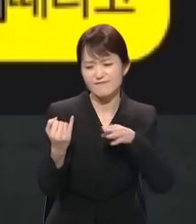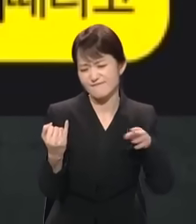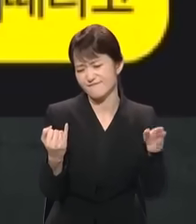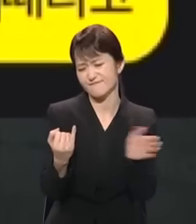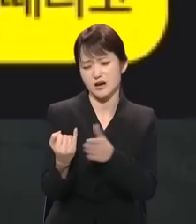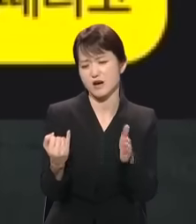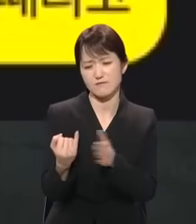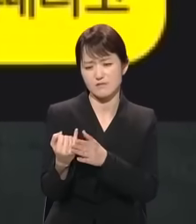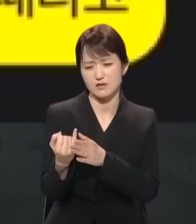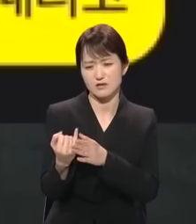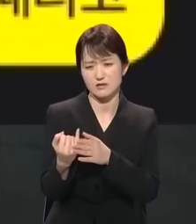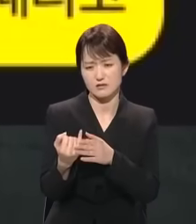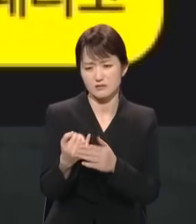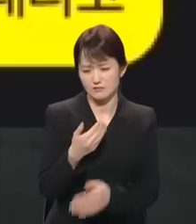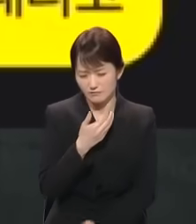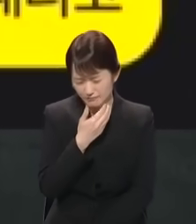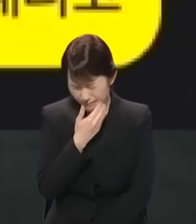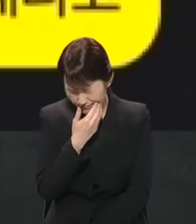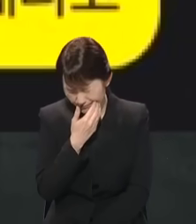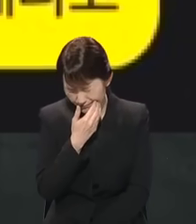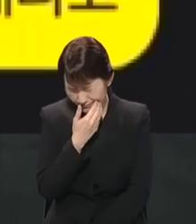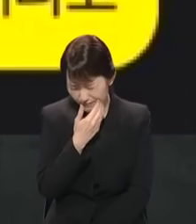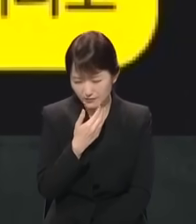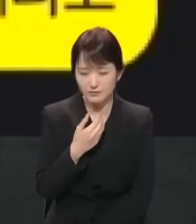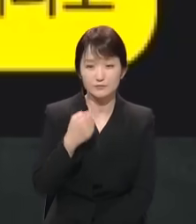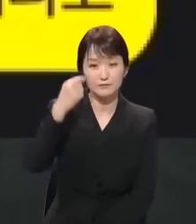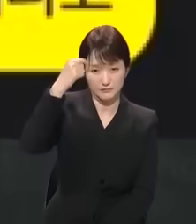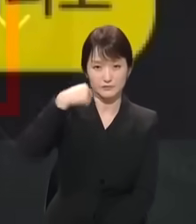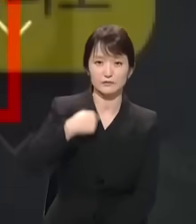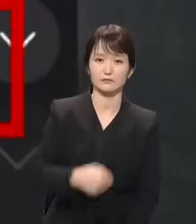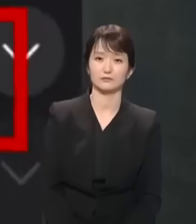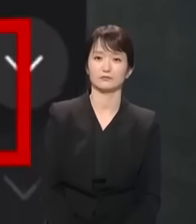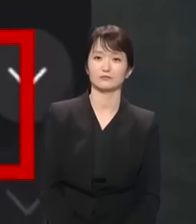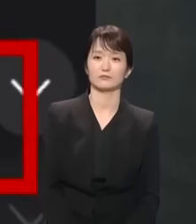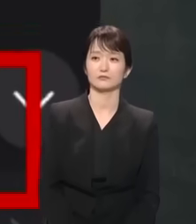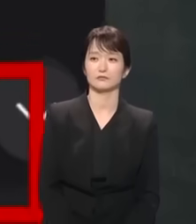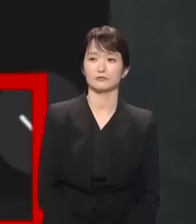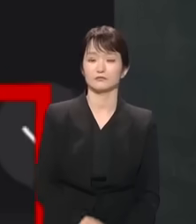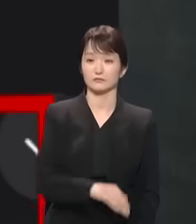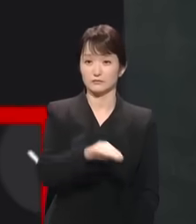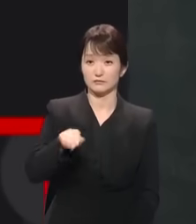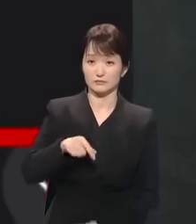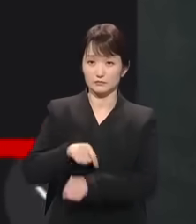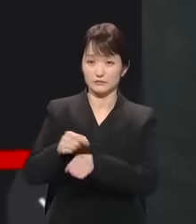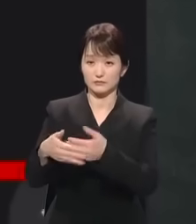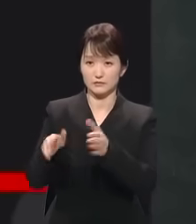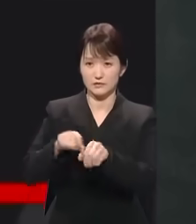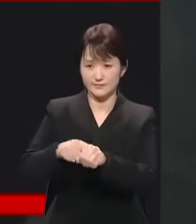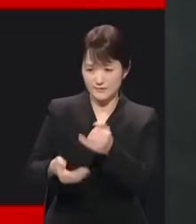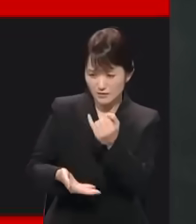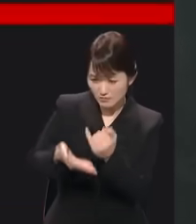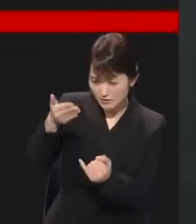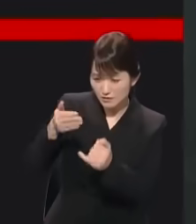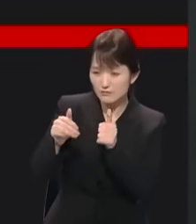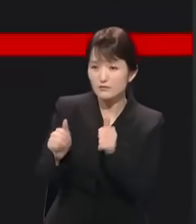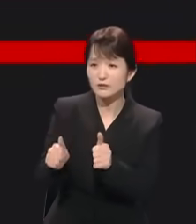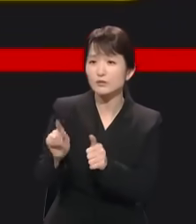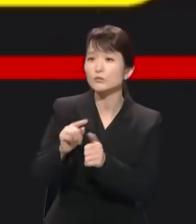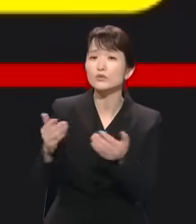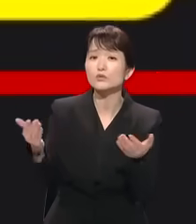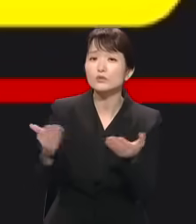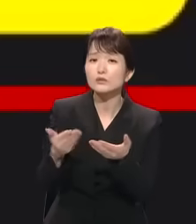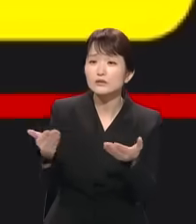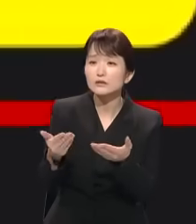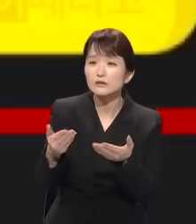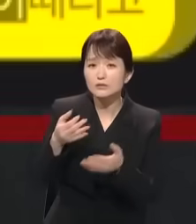하거든요 저는 이게 사실이면 글쎄 저희 사무실에 지금 강제추행죄로 재판받고 있는 사람이 어떤 일을 했는지 한번